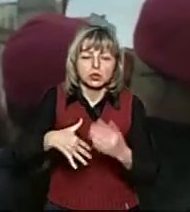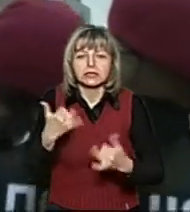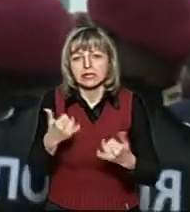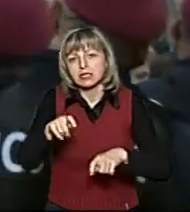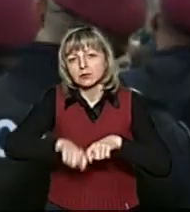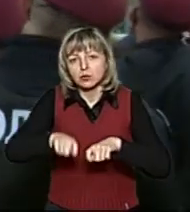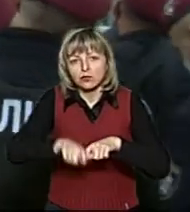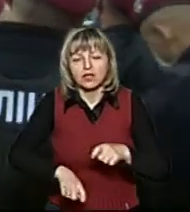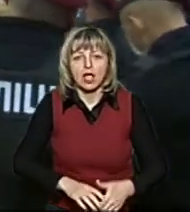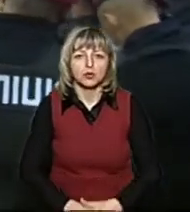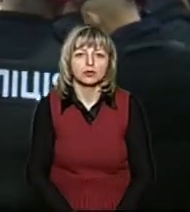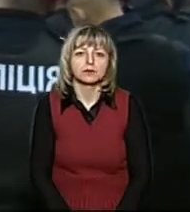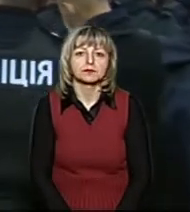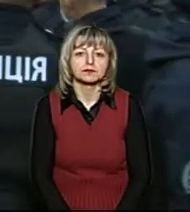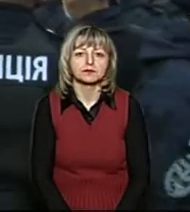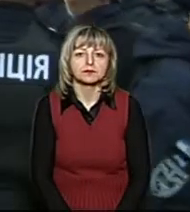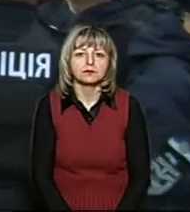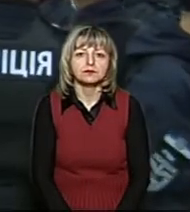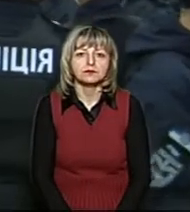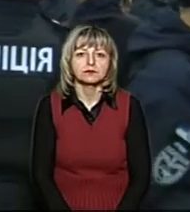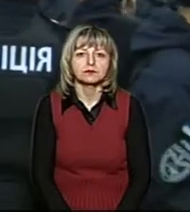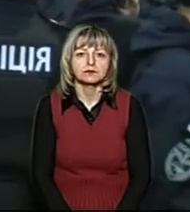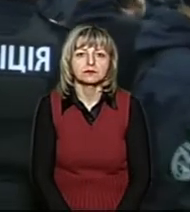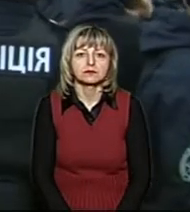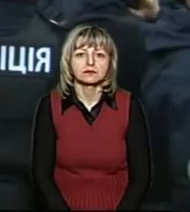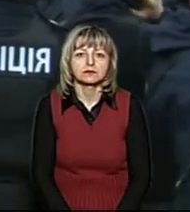Юровчик, Віктор Легеньковський. Новини на Суспільному. Луцьк.